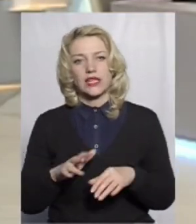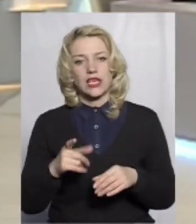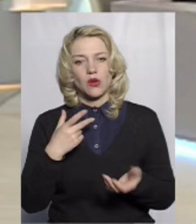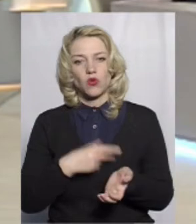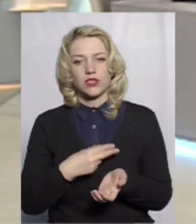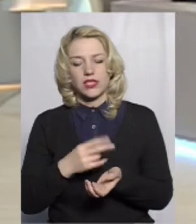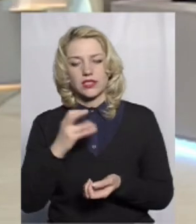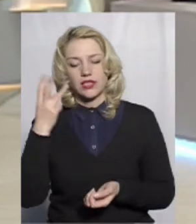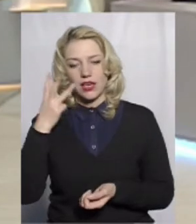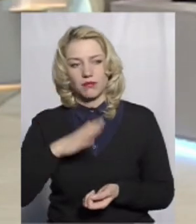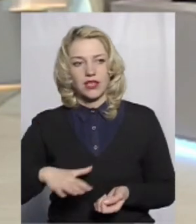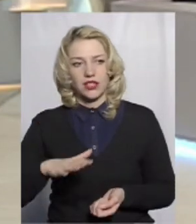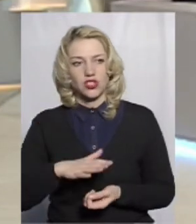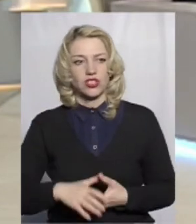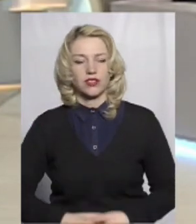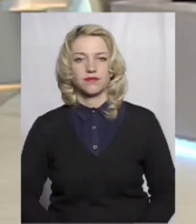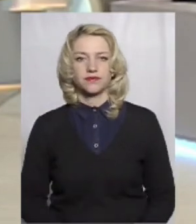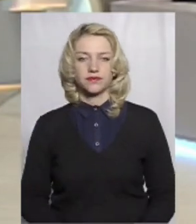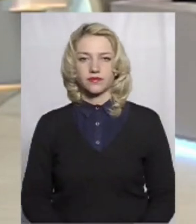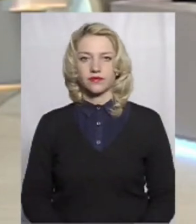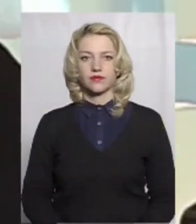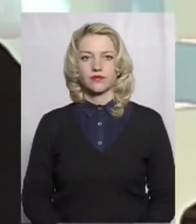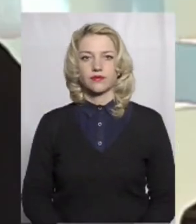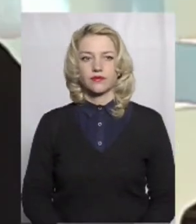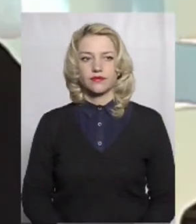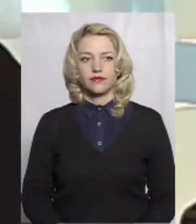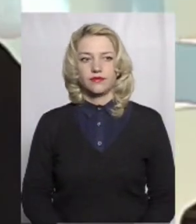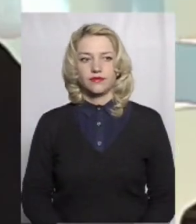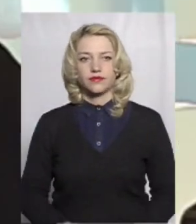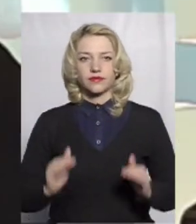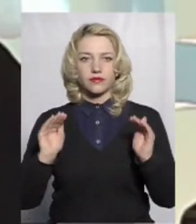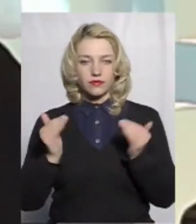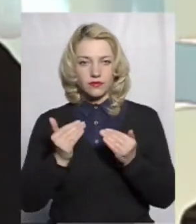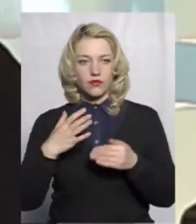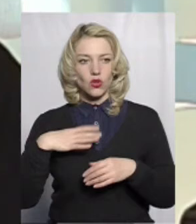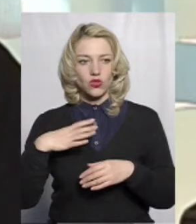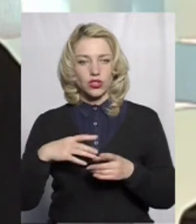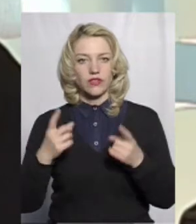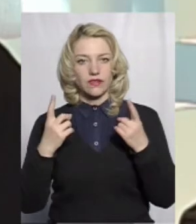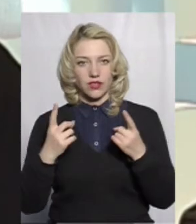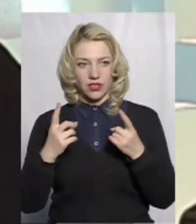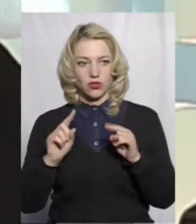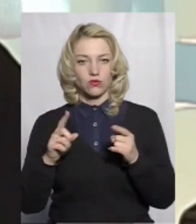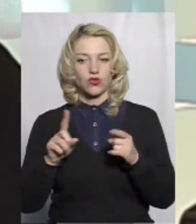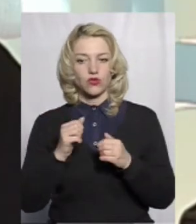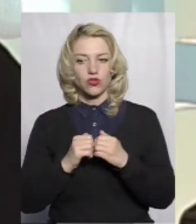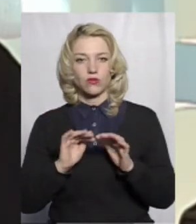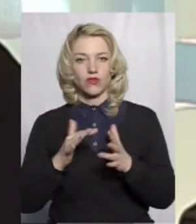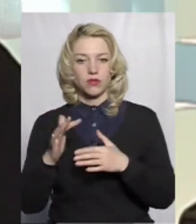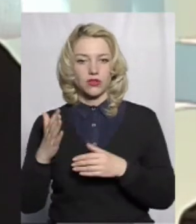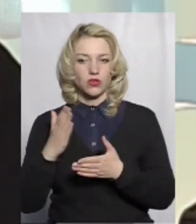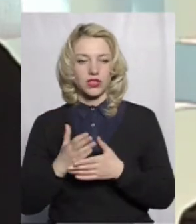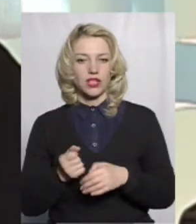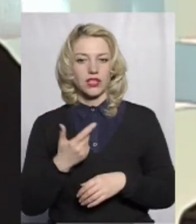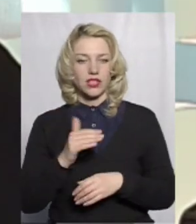на Хмельниччині? Буквально лаконічно, прошу. Лаконічно, очікування великі, так? Да? Тому що в будь-якому випадку є